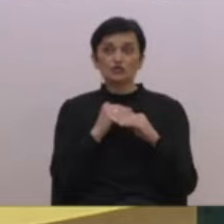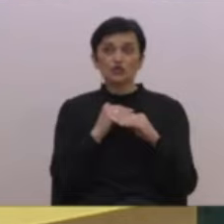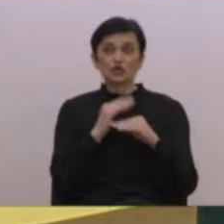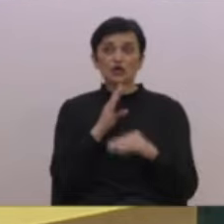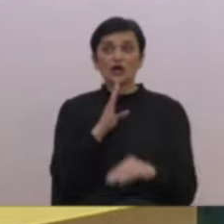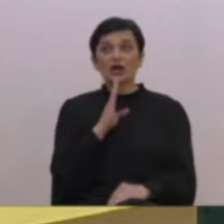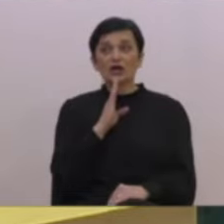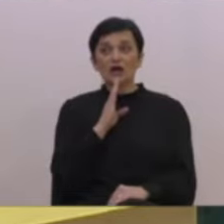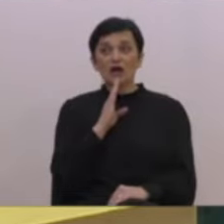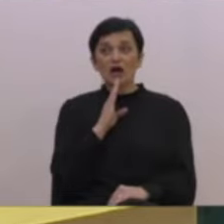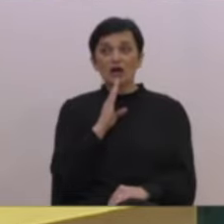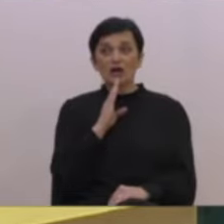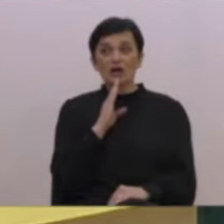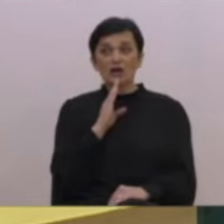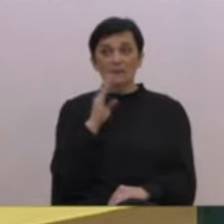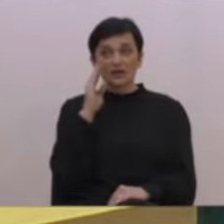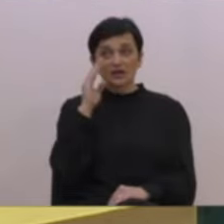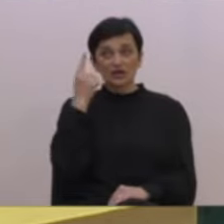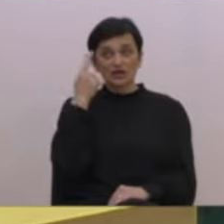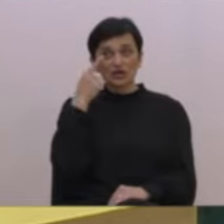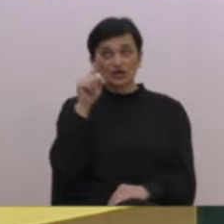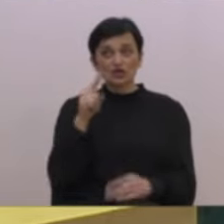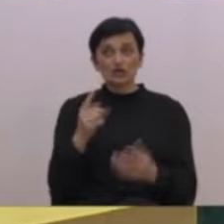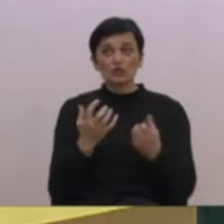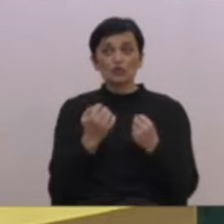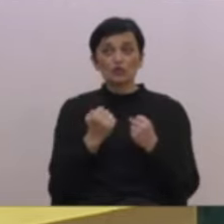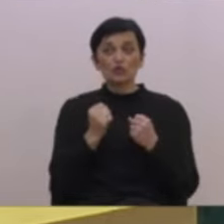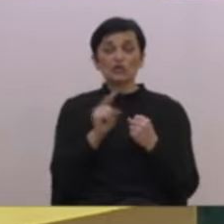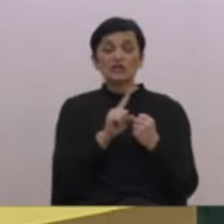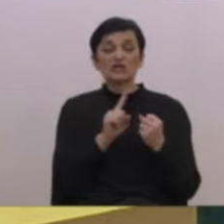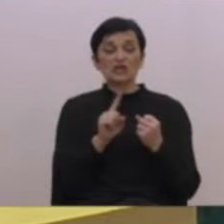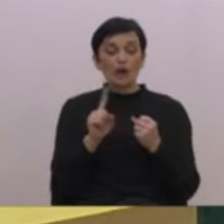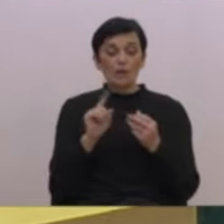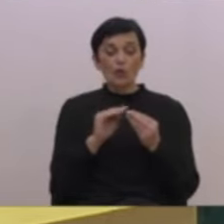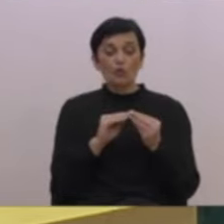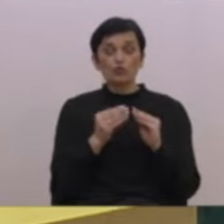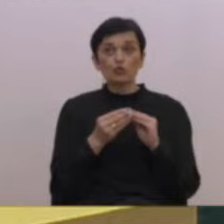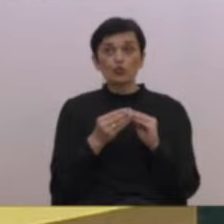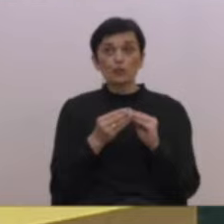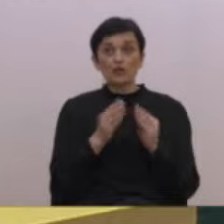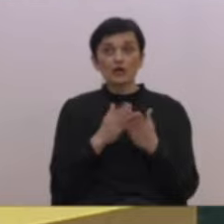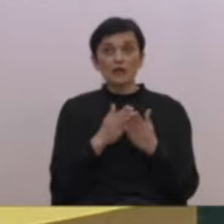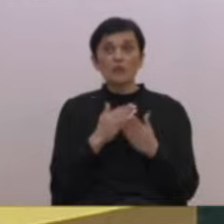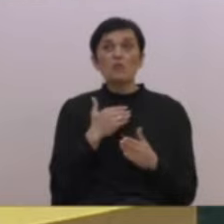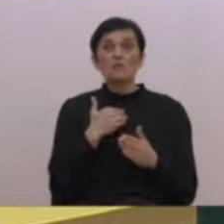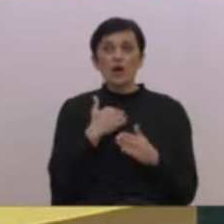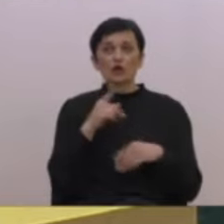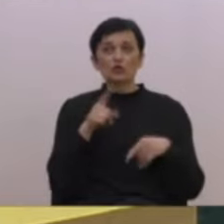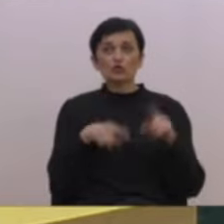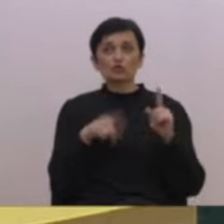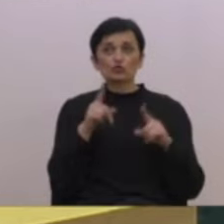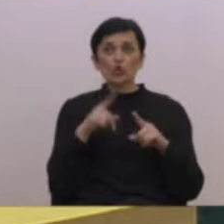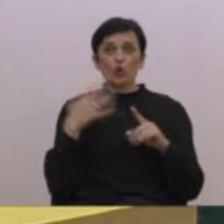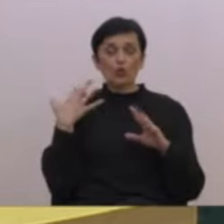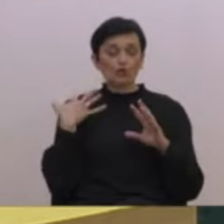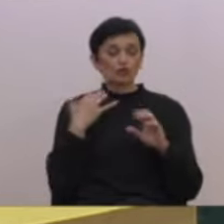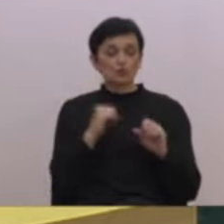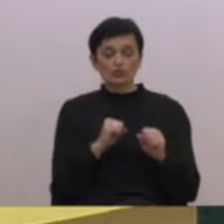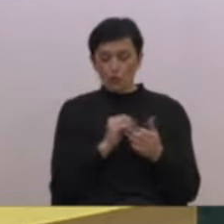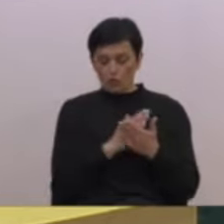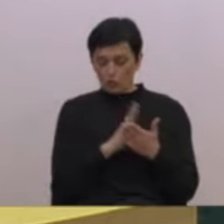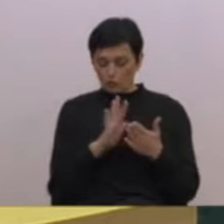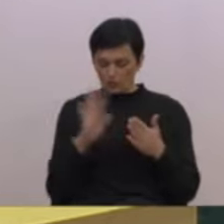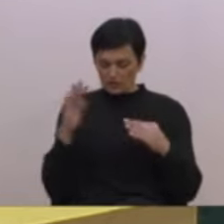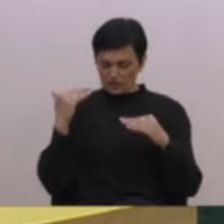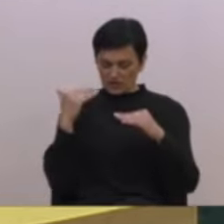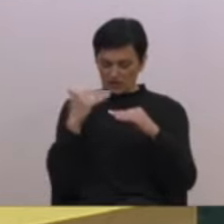calebis, acebis, inițiativi, rame problema opriși hoari să mezogă dar ar bofe ca o trebuie am gata